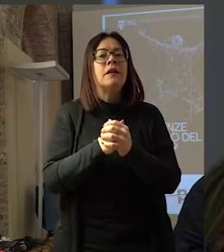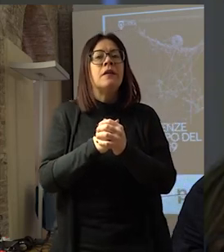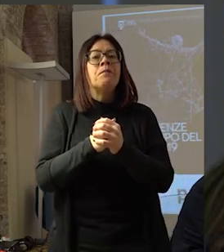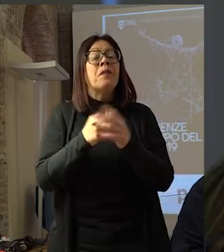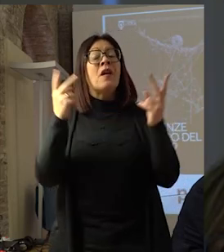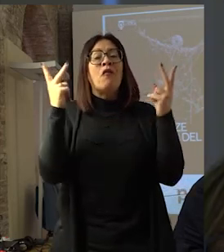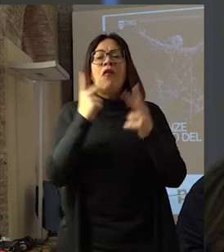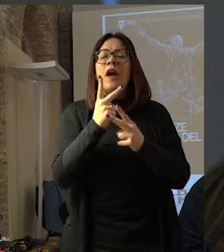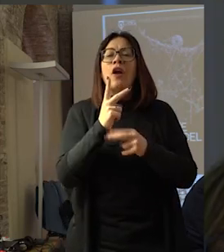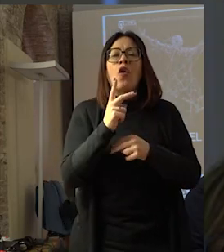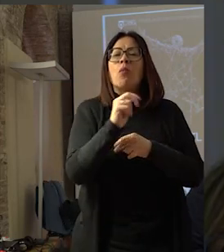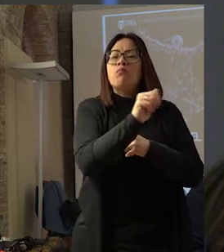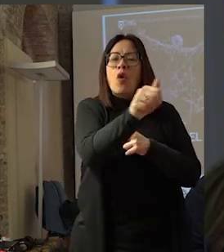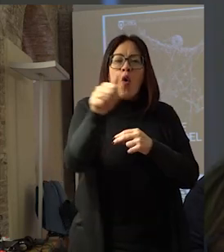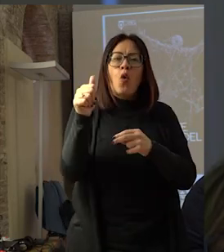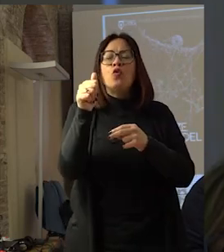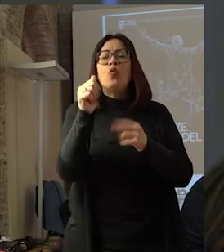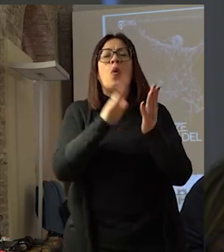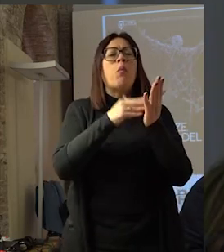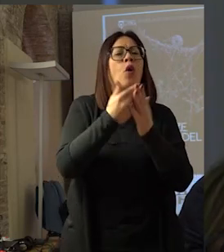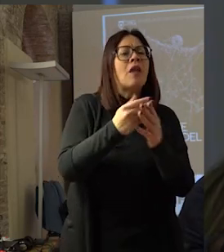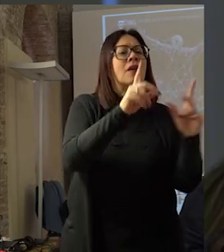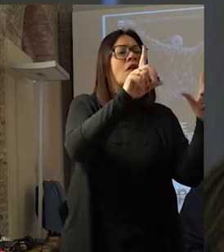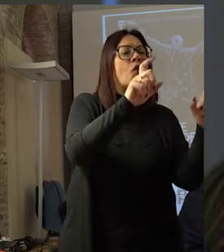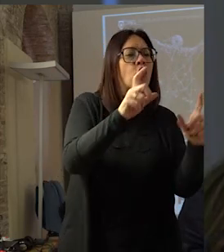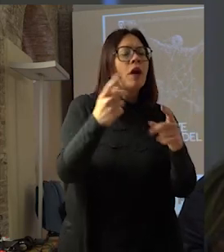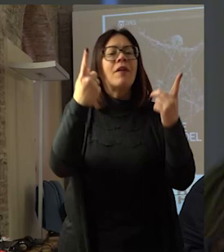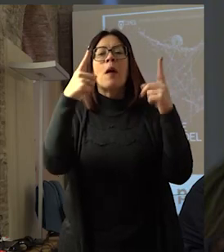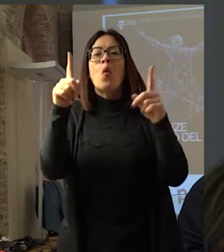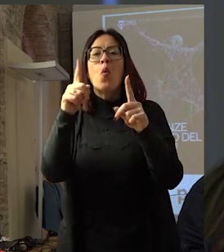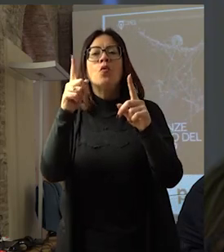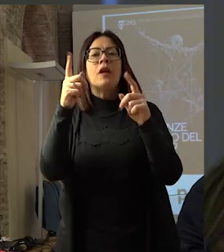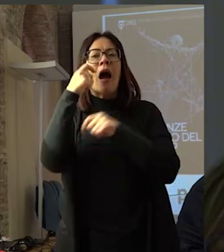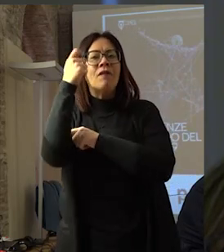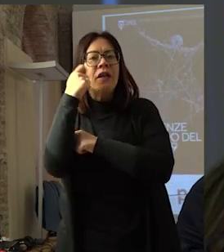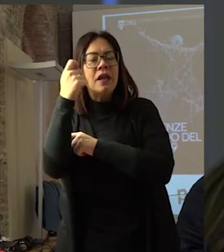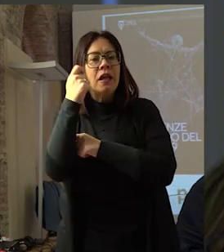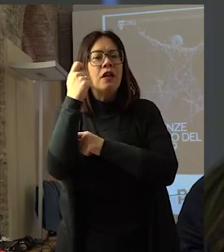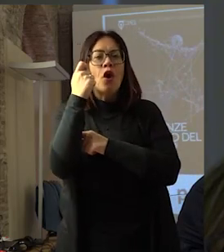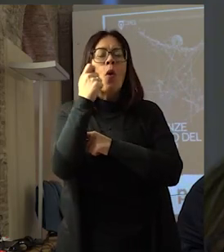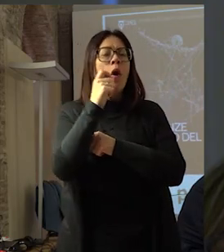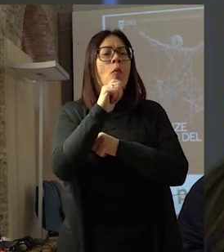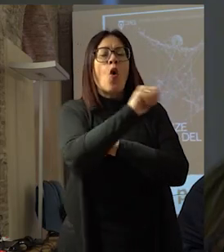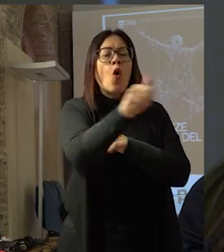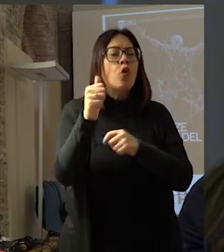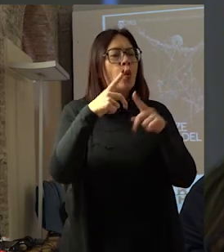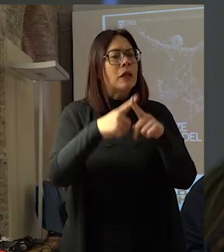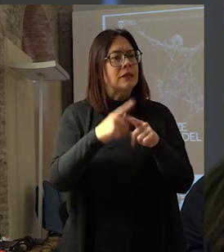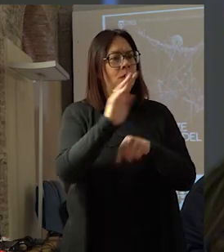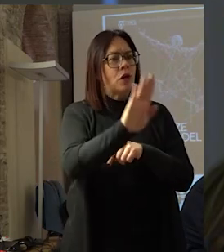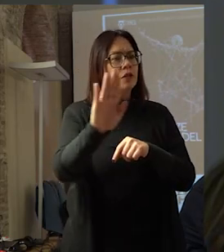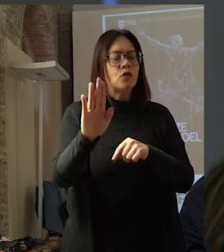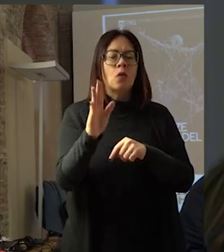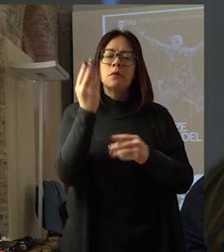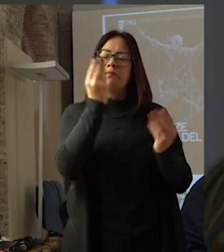sottolineavano comunque l'importanza della fotografia, della musica, del video nelle loro testimonianze. Allora ci siamo